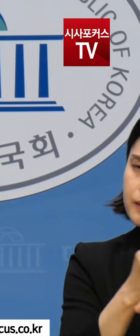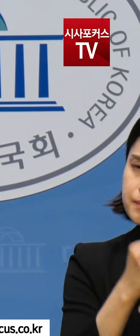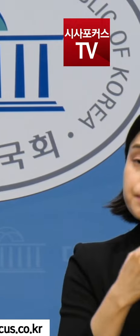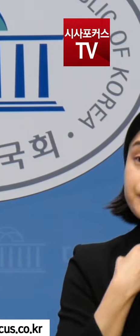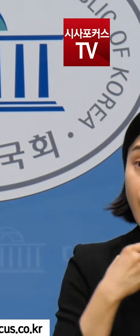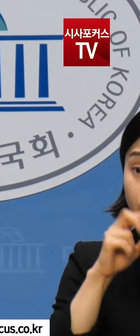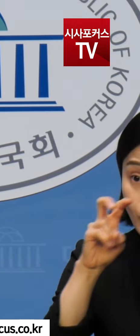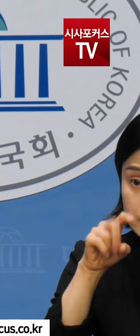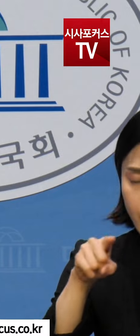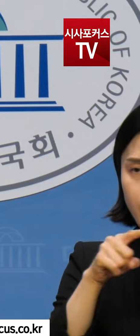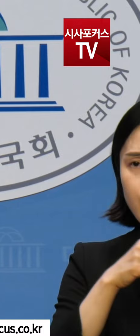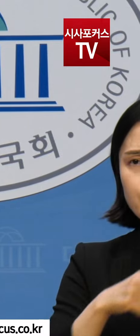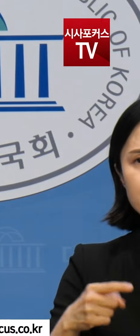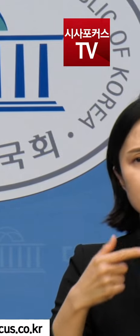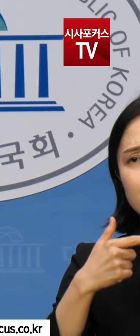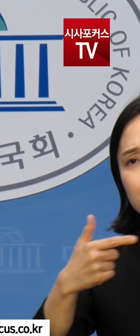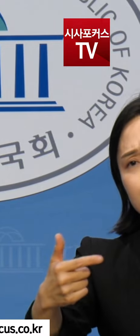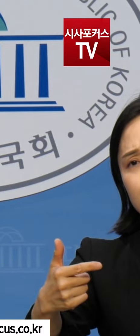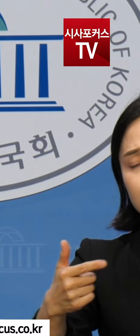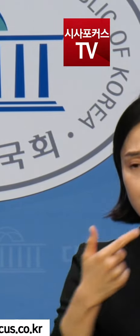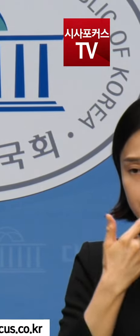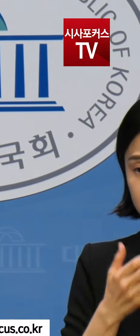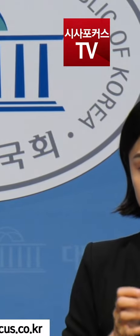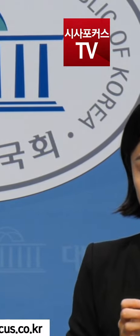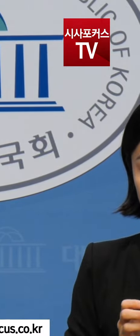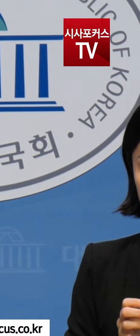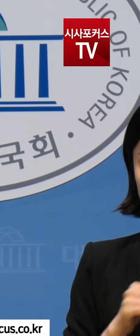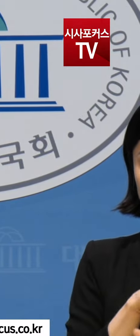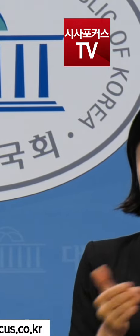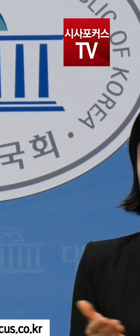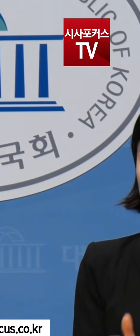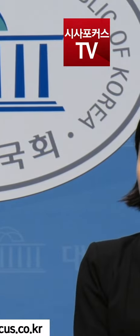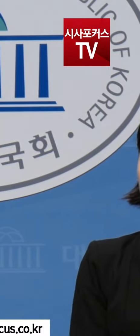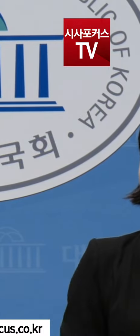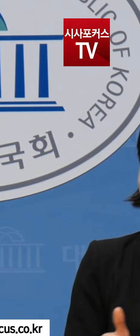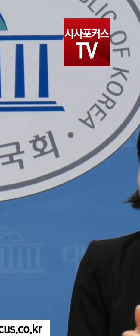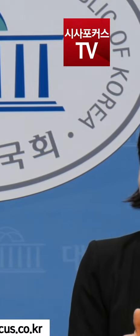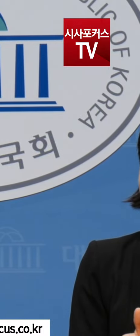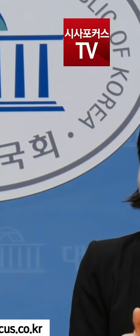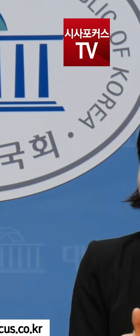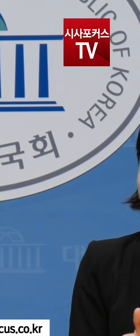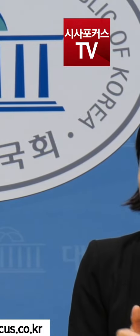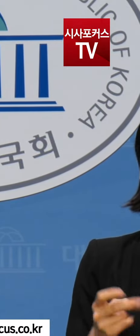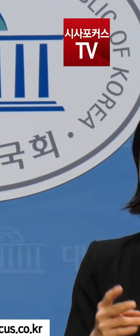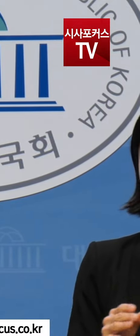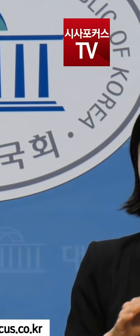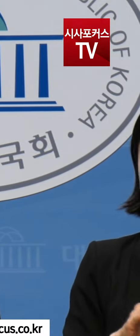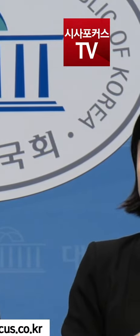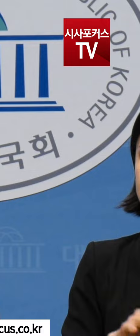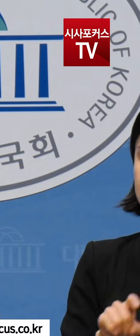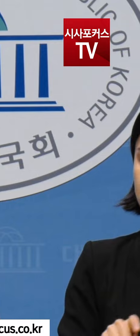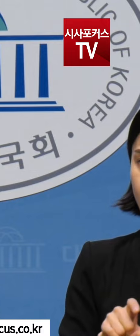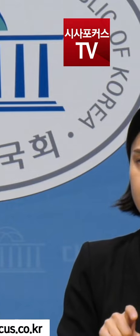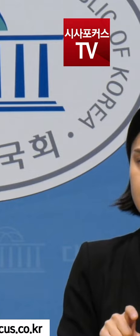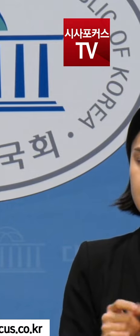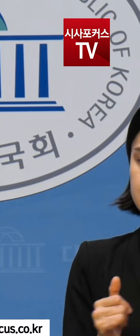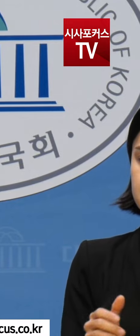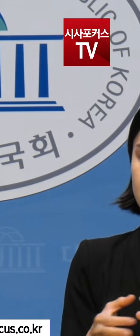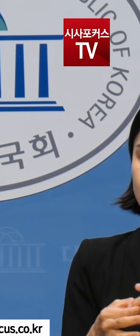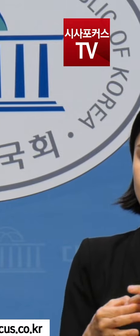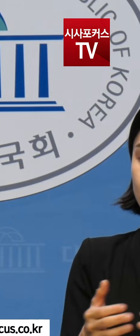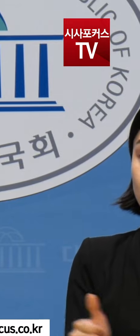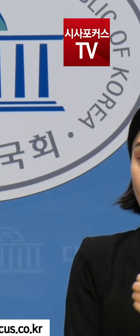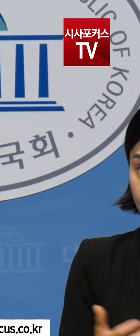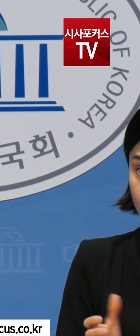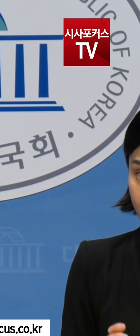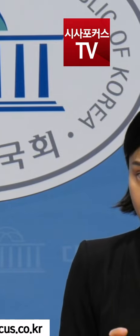되었다. 이에 더불어민주당 환경노동위원회 위원과 을 지키는 민생실천위원회 일동은 환경정책을